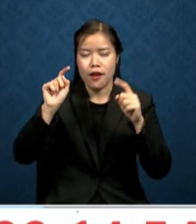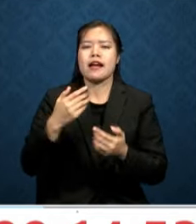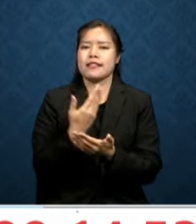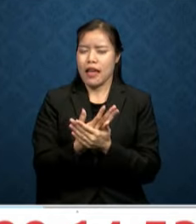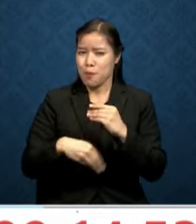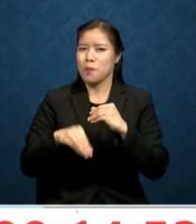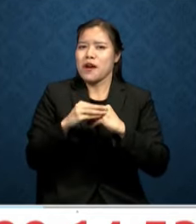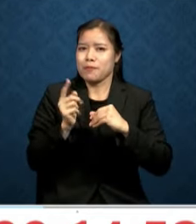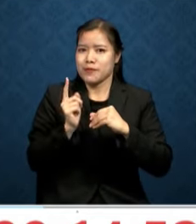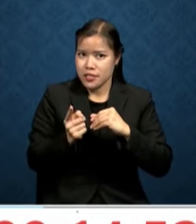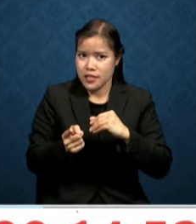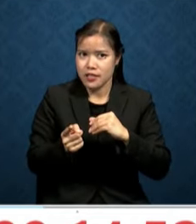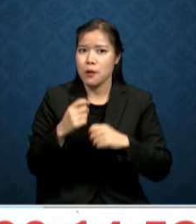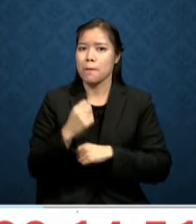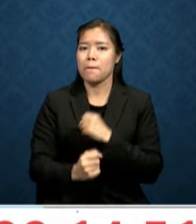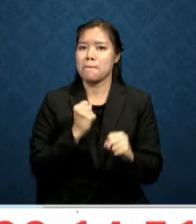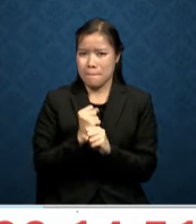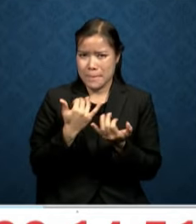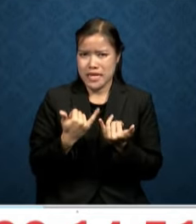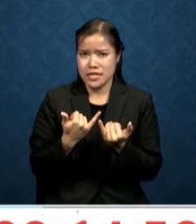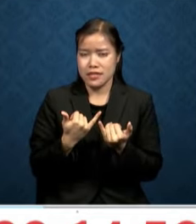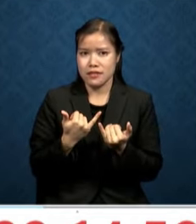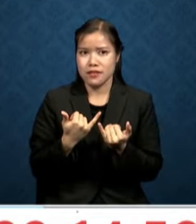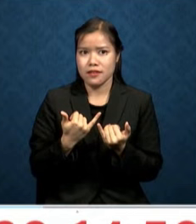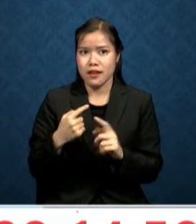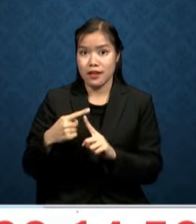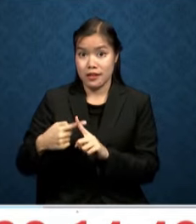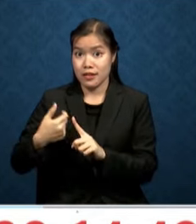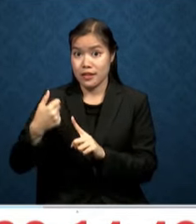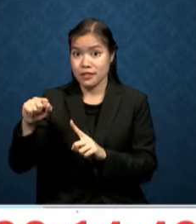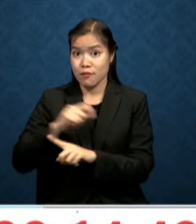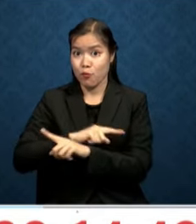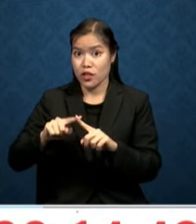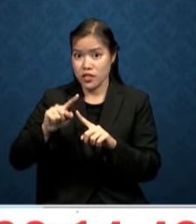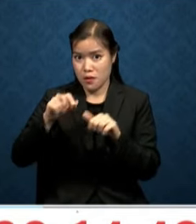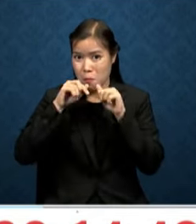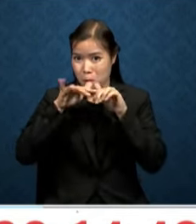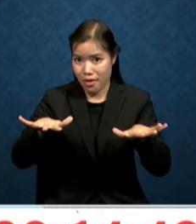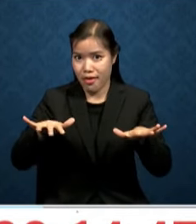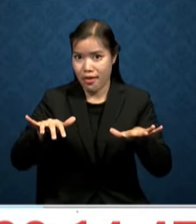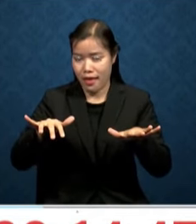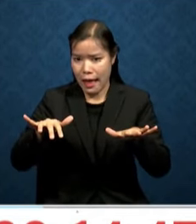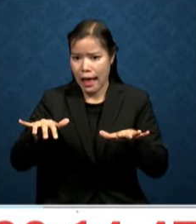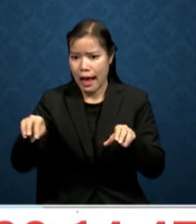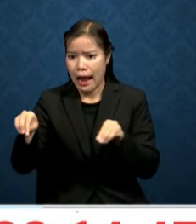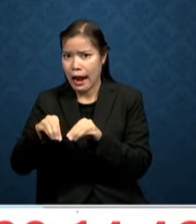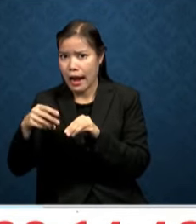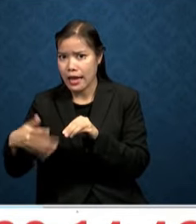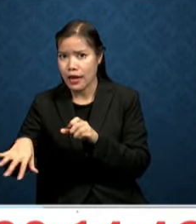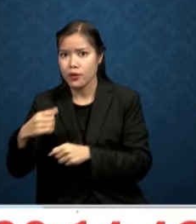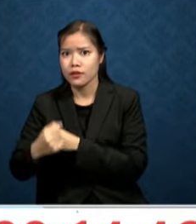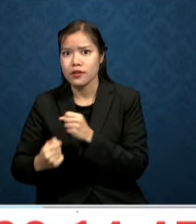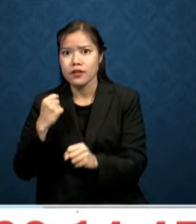แน่นอนภายในปีนี้แน่นอนวันที่1ตุลานะครับประกาศนั่นแปลว่าภายในปีนี้เหลืออีก3เดือนถ้าตอนช่วงเว